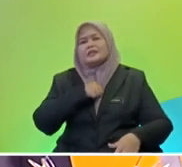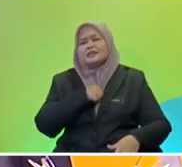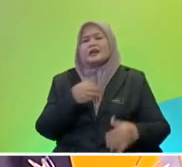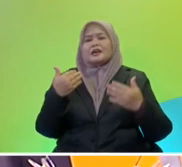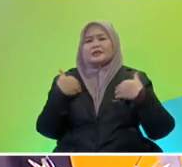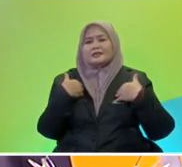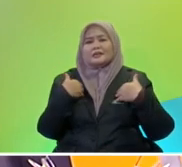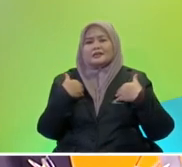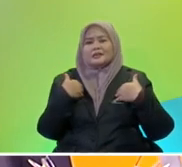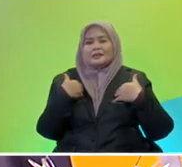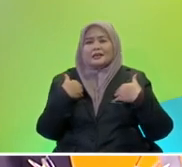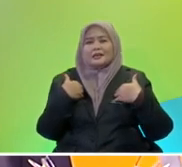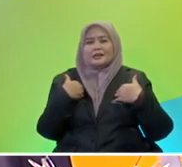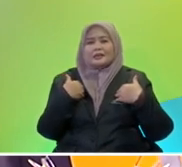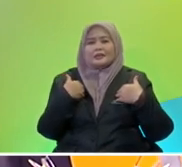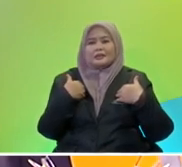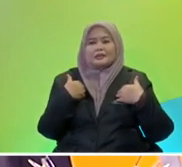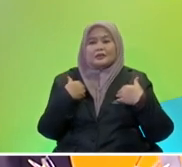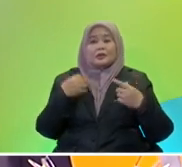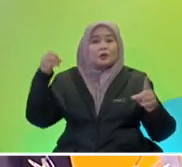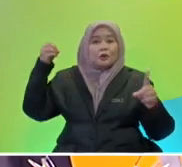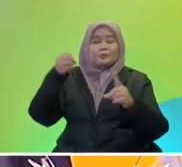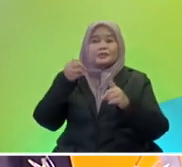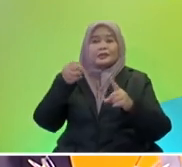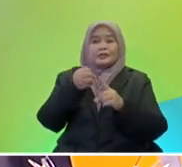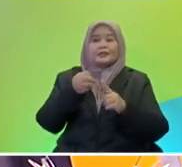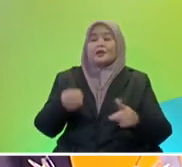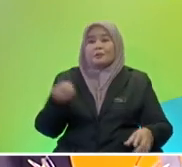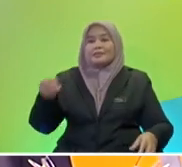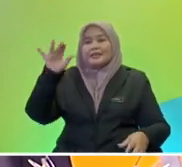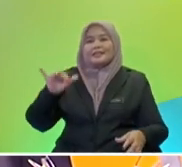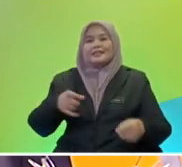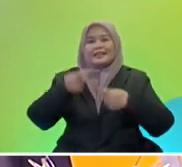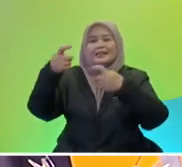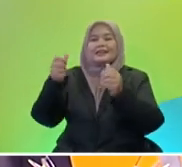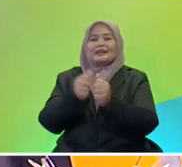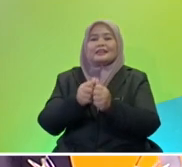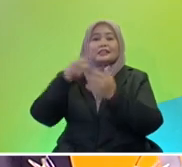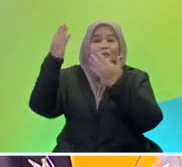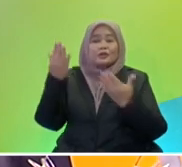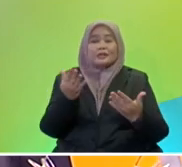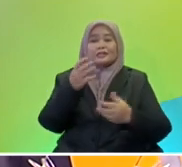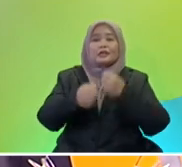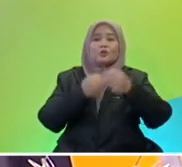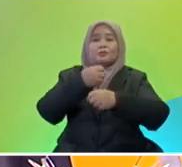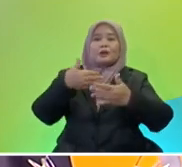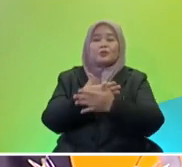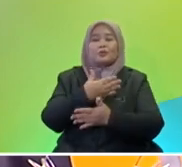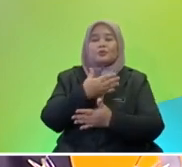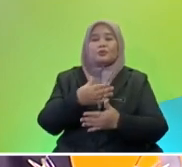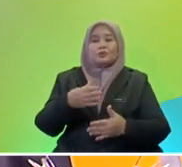ada objek yang dikaitkan dengan sambutan Tahun Baru Cina anterinnya Iyalah